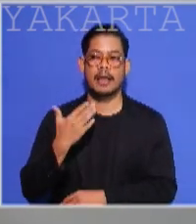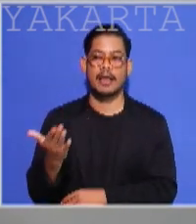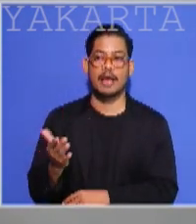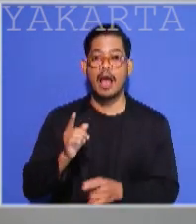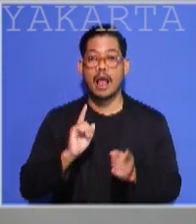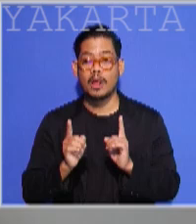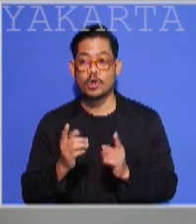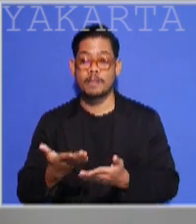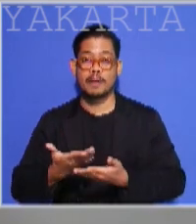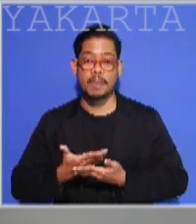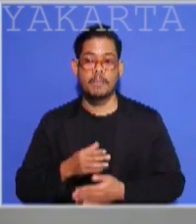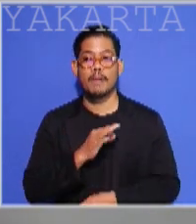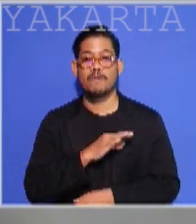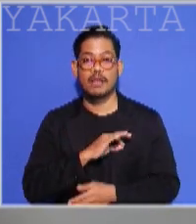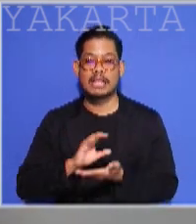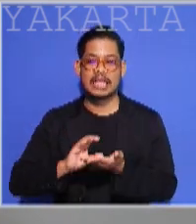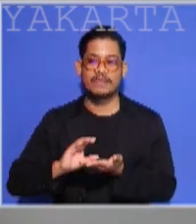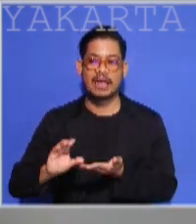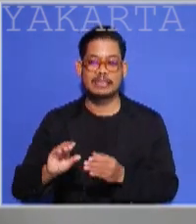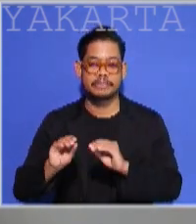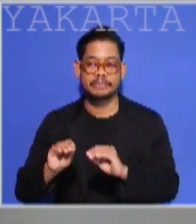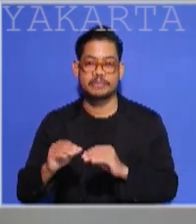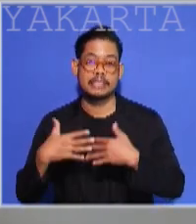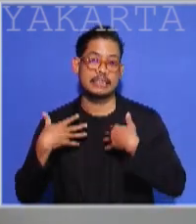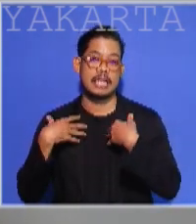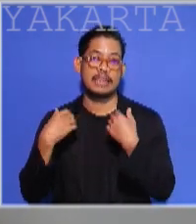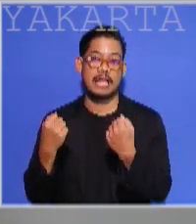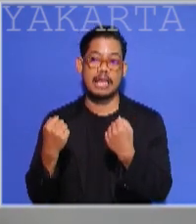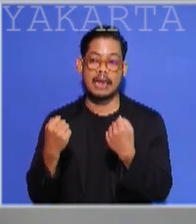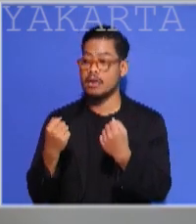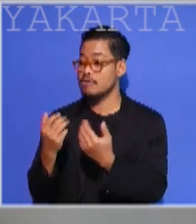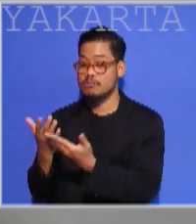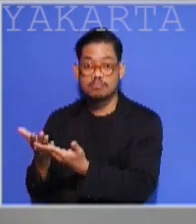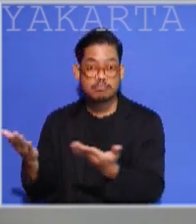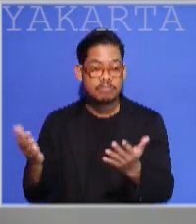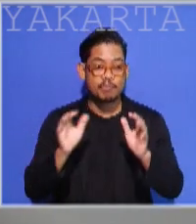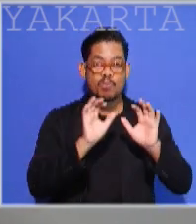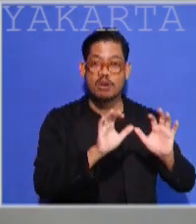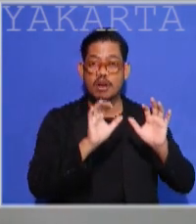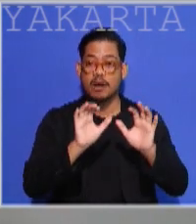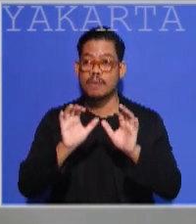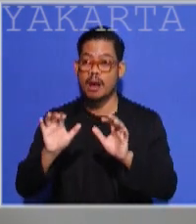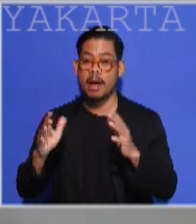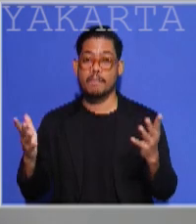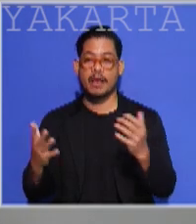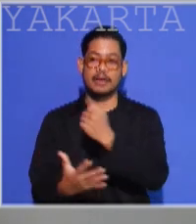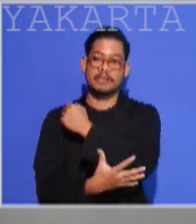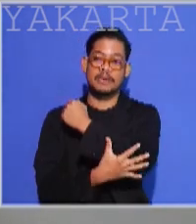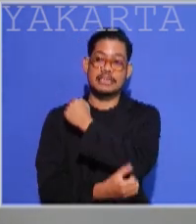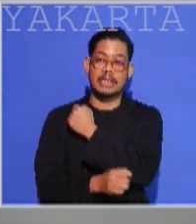manat pendikan dan kesehatan itu lebih banyak dari keluarga-eluarga tidak mampu maka dia akan